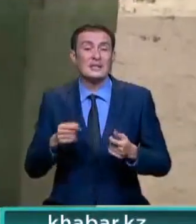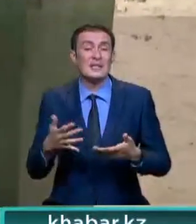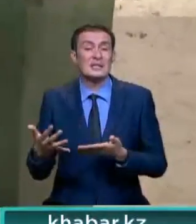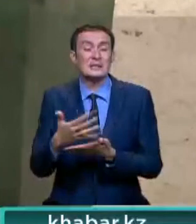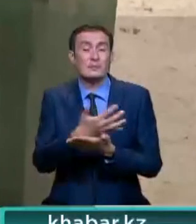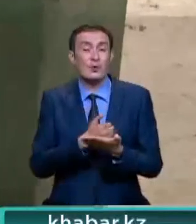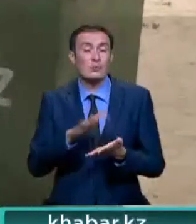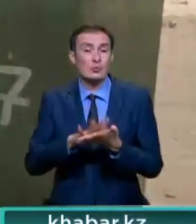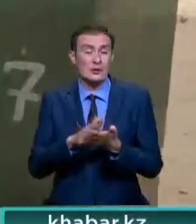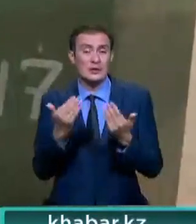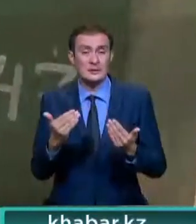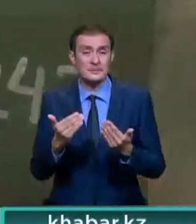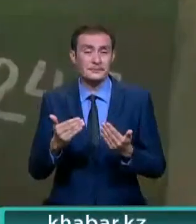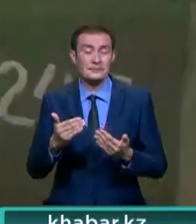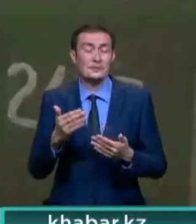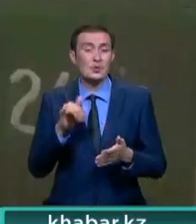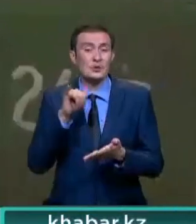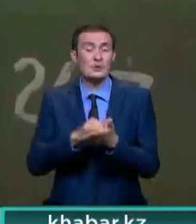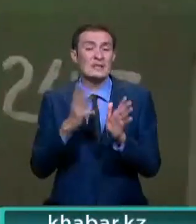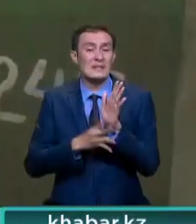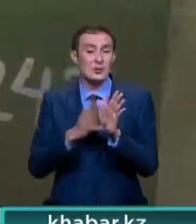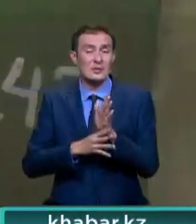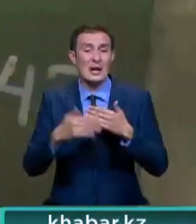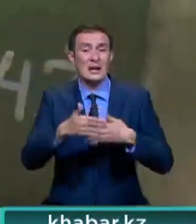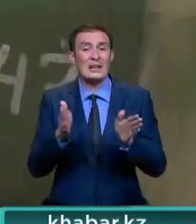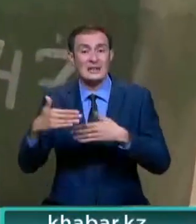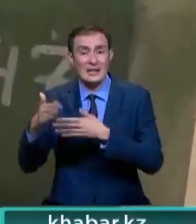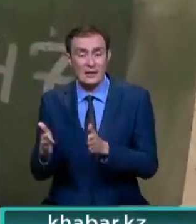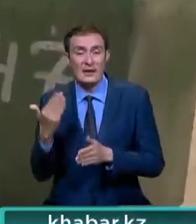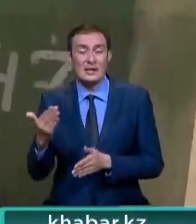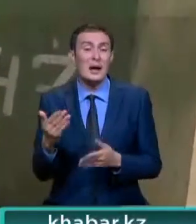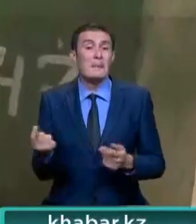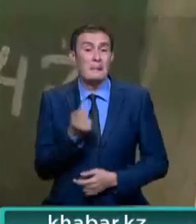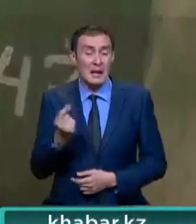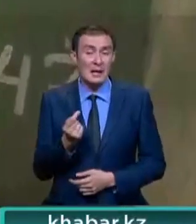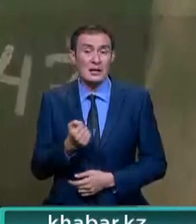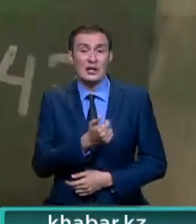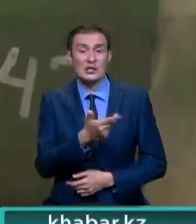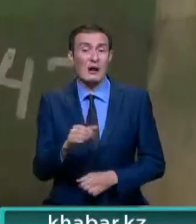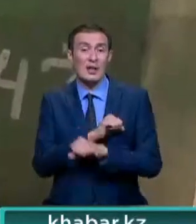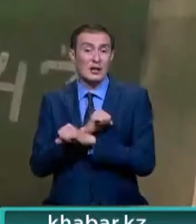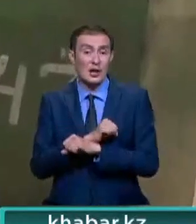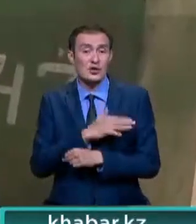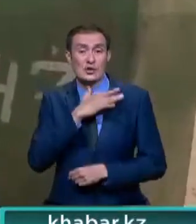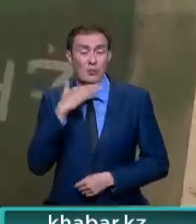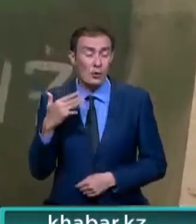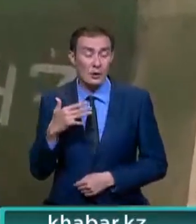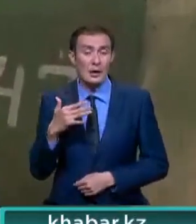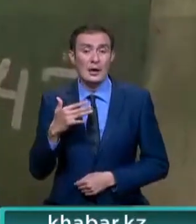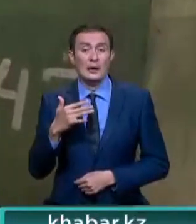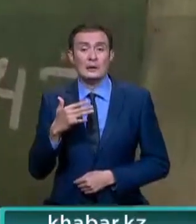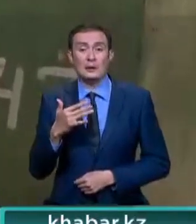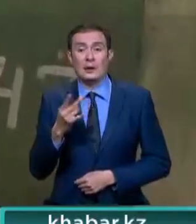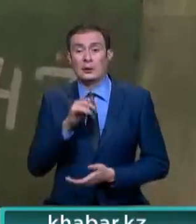мусора. Сейчас на набережной установлено около 90 контейнеров. Их, конечно же, мало, ведь количество отдыхающих увеличивается,